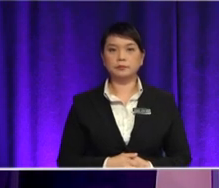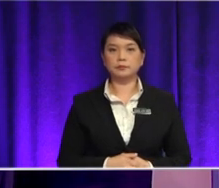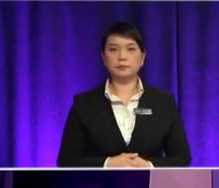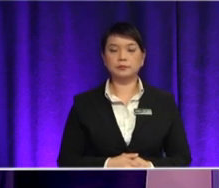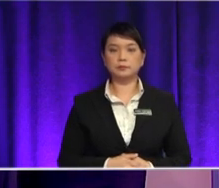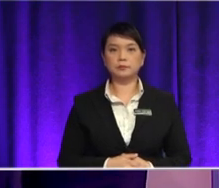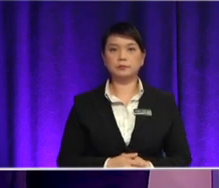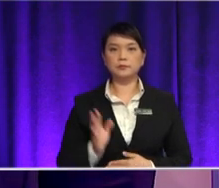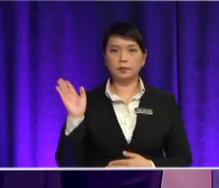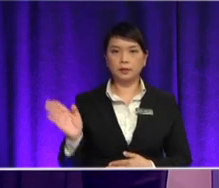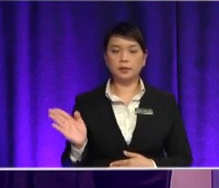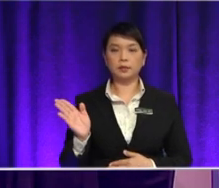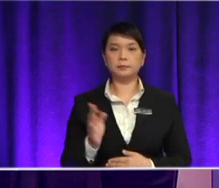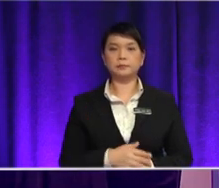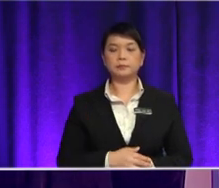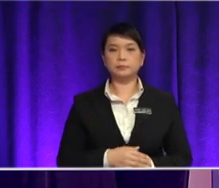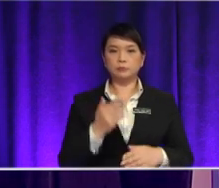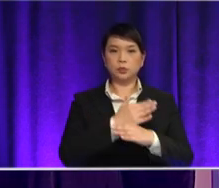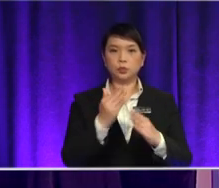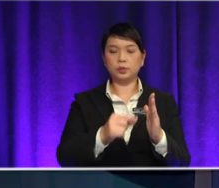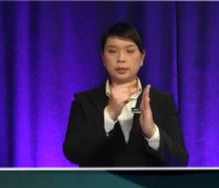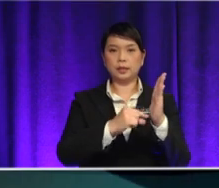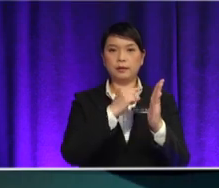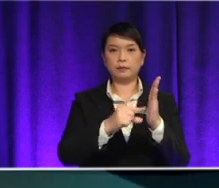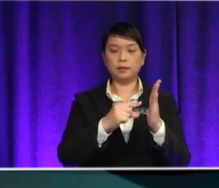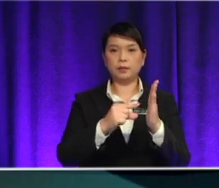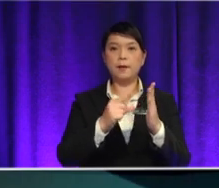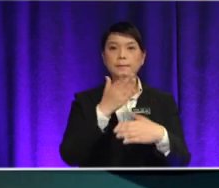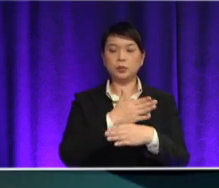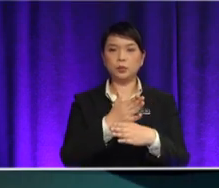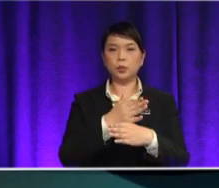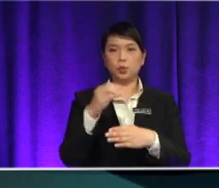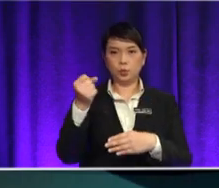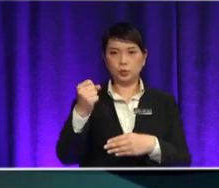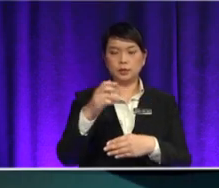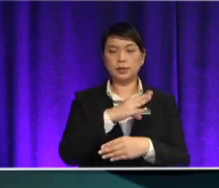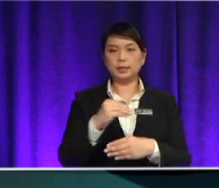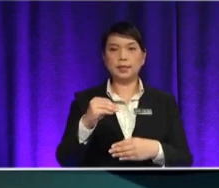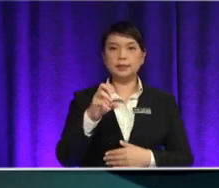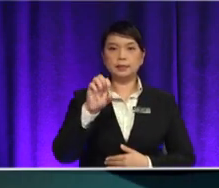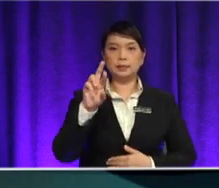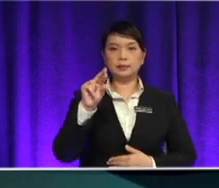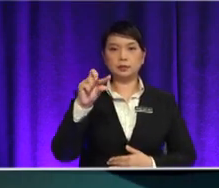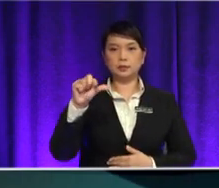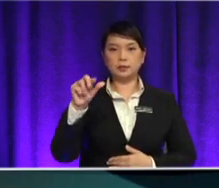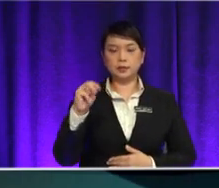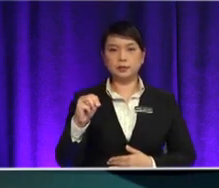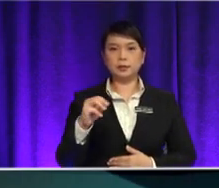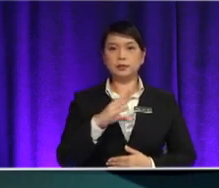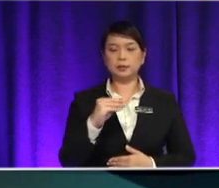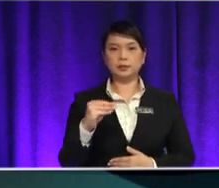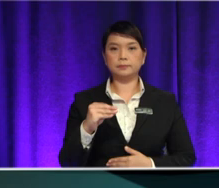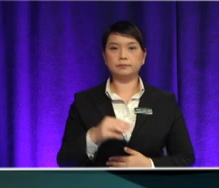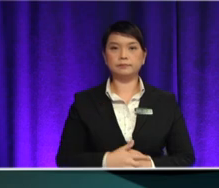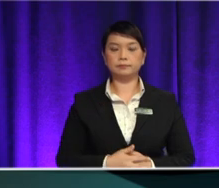dan bentuknya ada dua dekat sini dulu, iaitu bentuk loceng dan bentuk seragam. Senang saja, nanti saya bagi tip bagaimana nak mengingat bentuk-bentuk